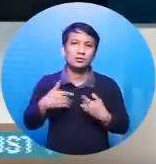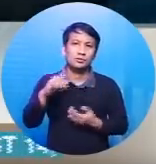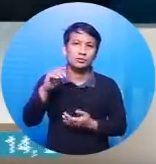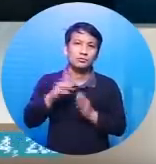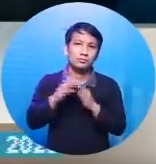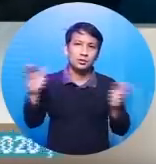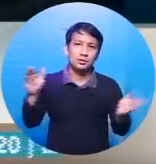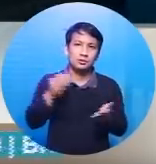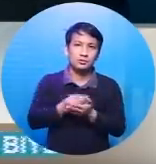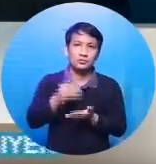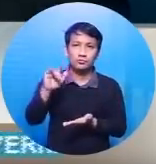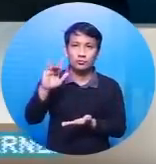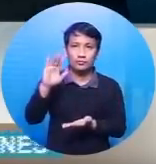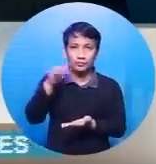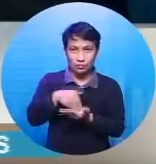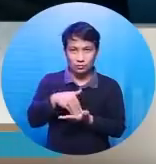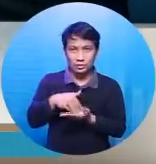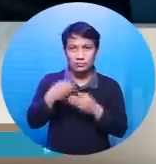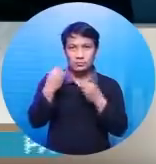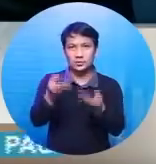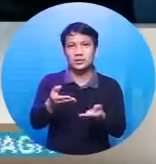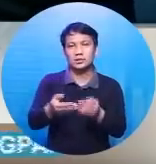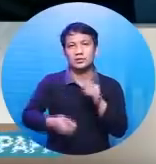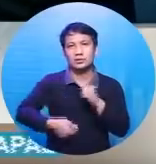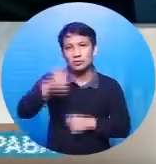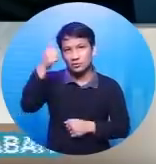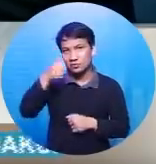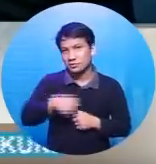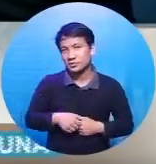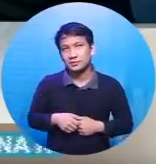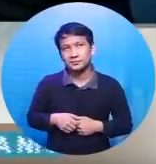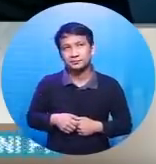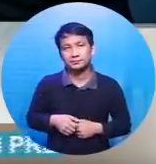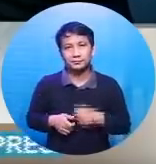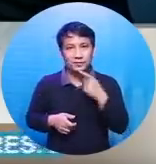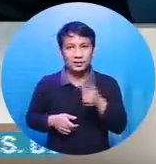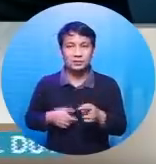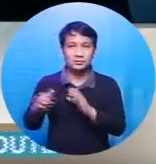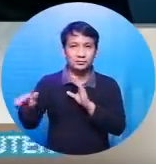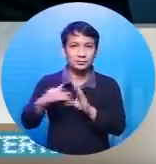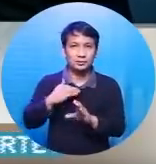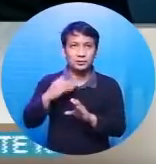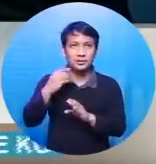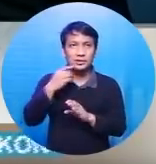siyang malaking puhunan, 25,000 pesos. Okay, at ikaw ang nagpadala,